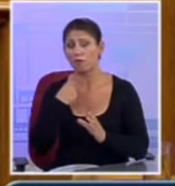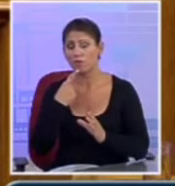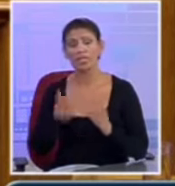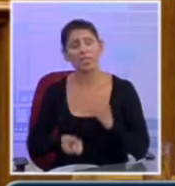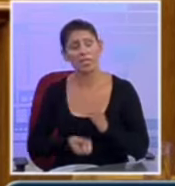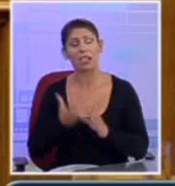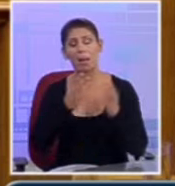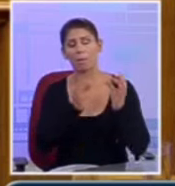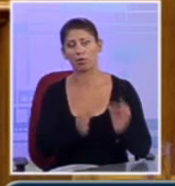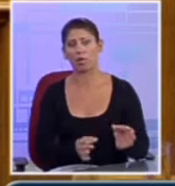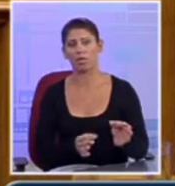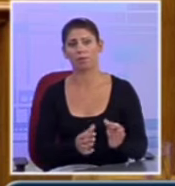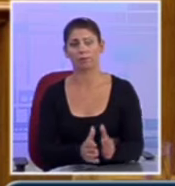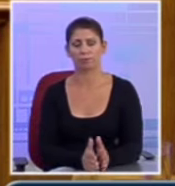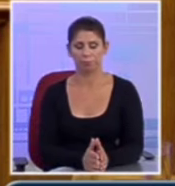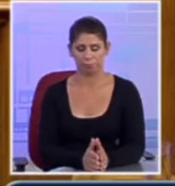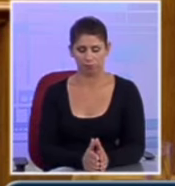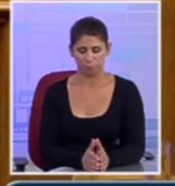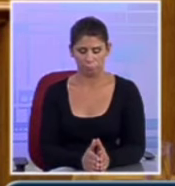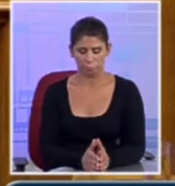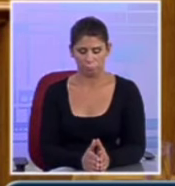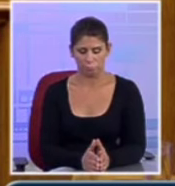νέα μοντέλα.